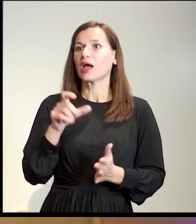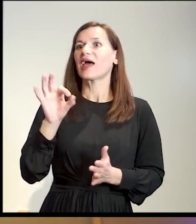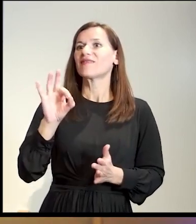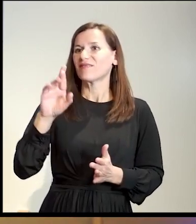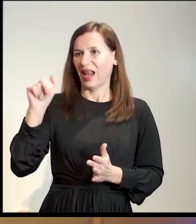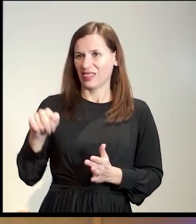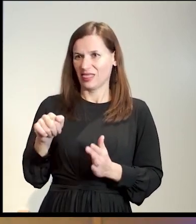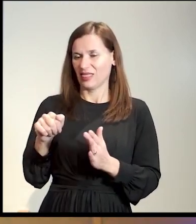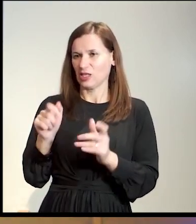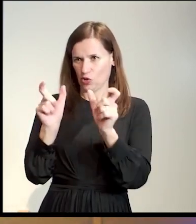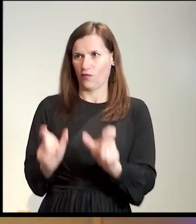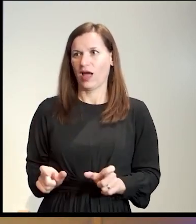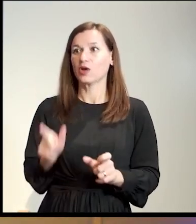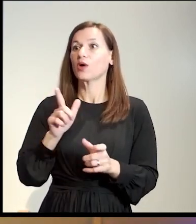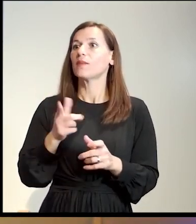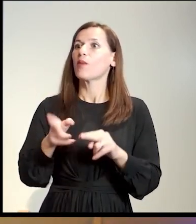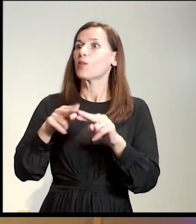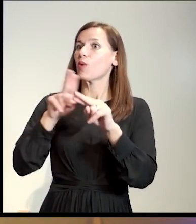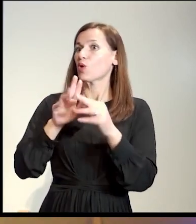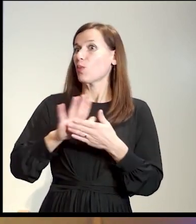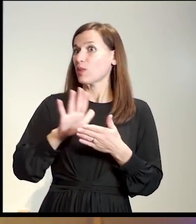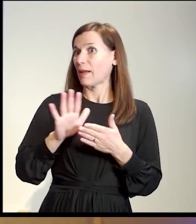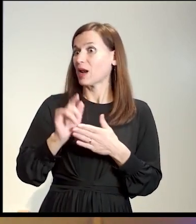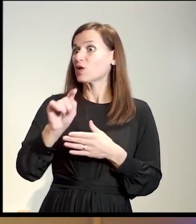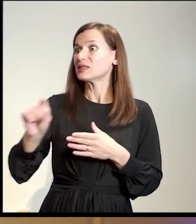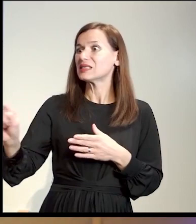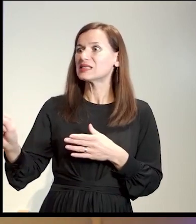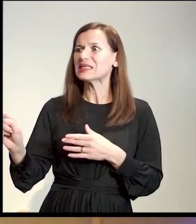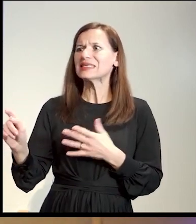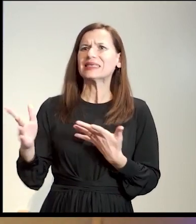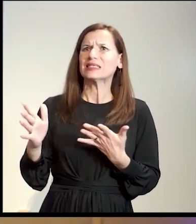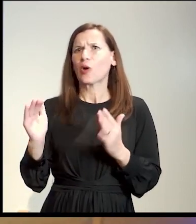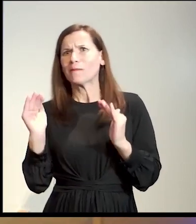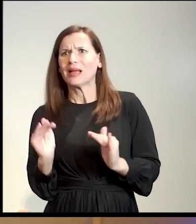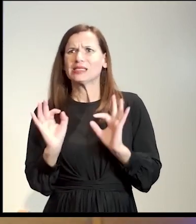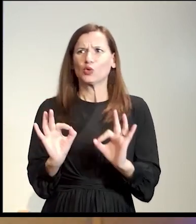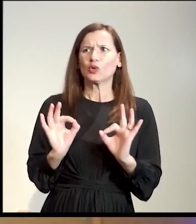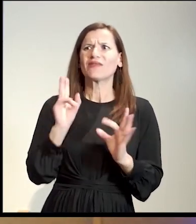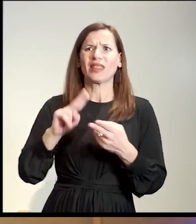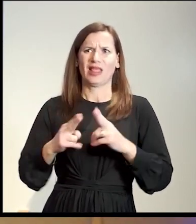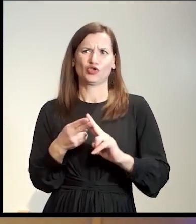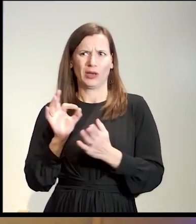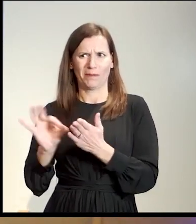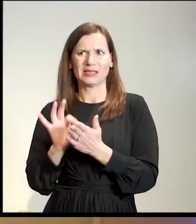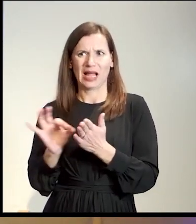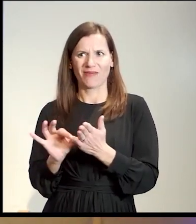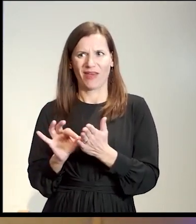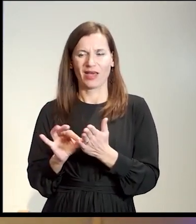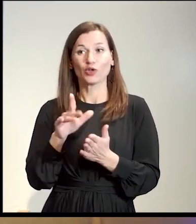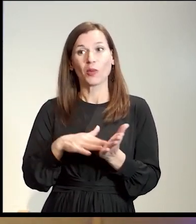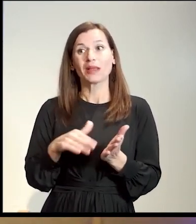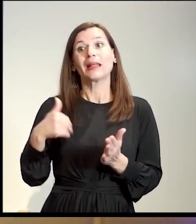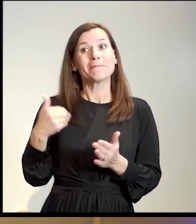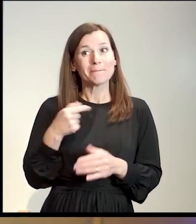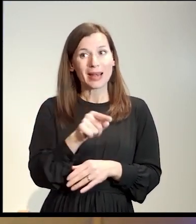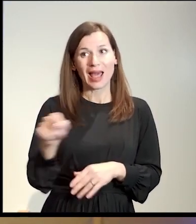dejavno uporabljajo tudi tisti, ki so manj gotovi v način pisave, torej mladi ali tisti, ki niso